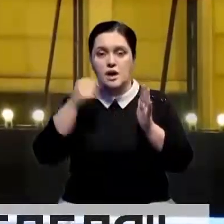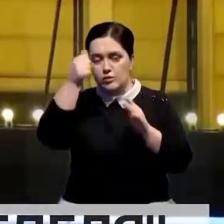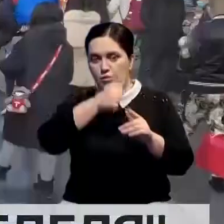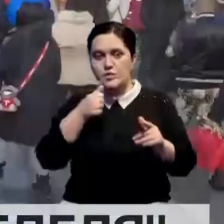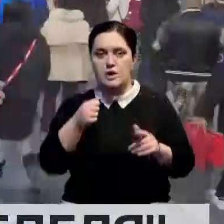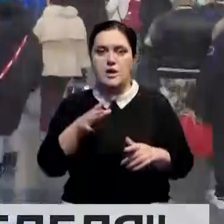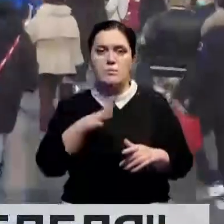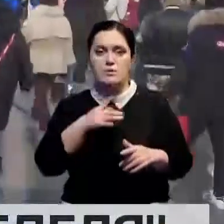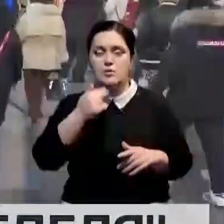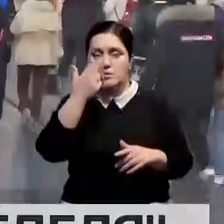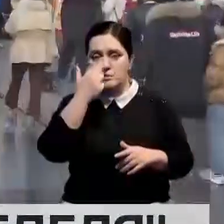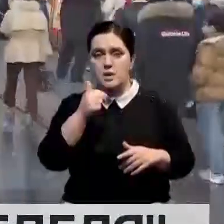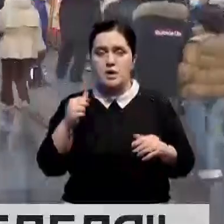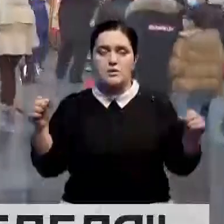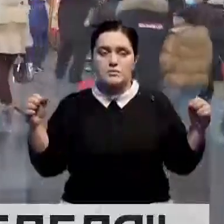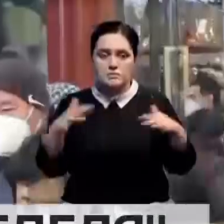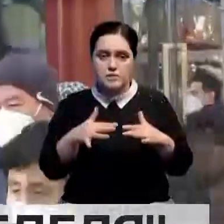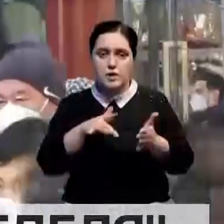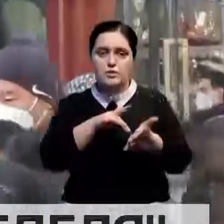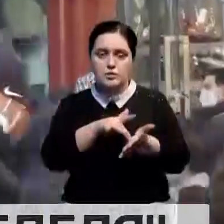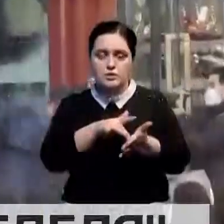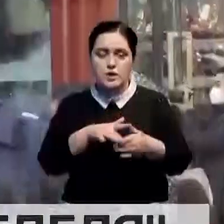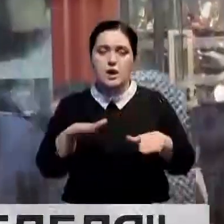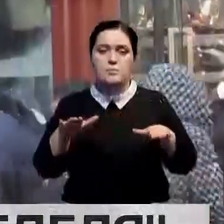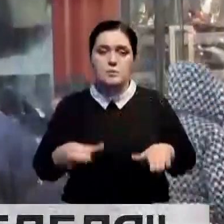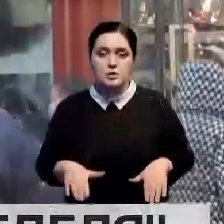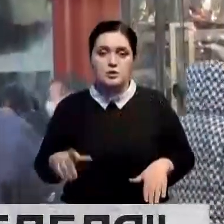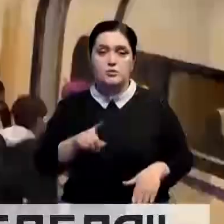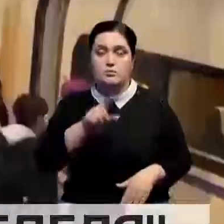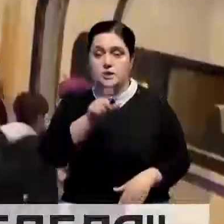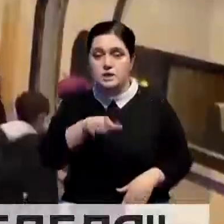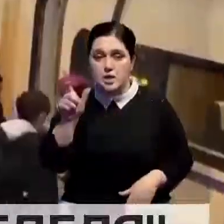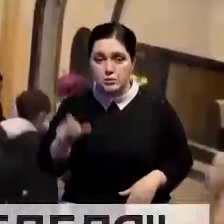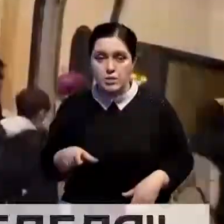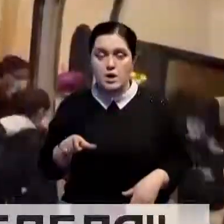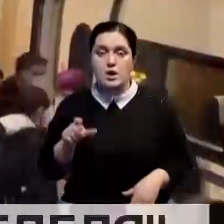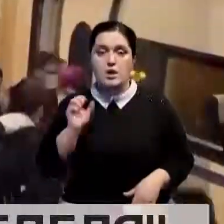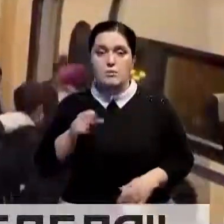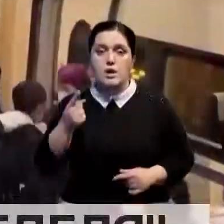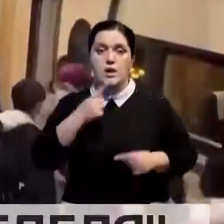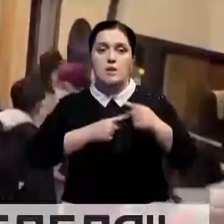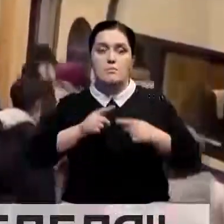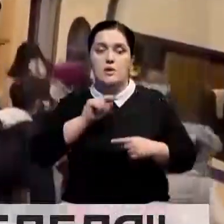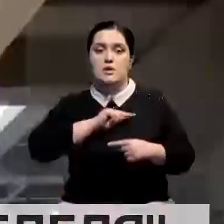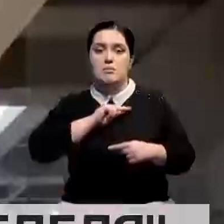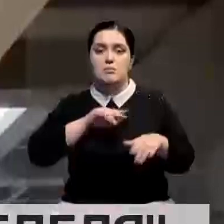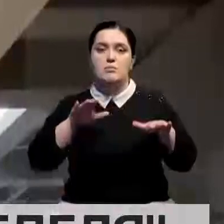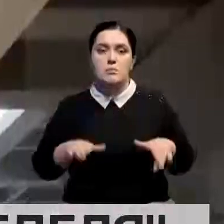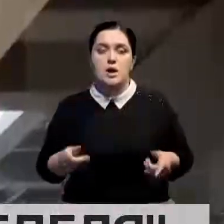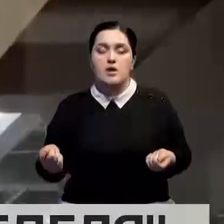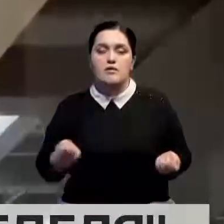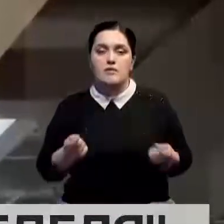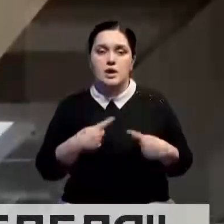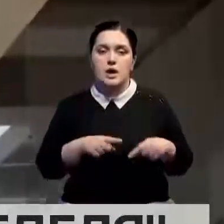стали привычными массовые скопления людей на туристических объектах. Чтобы жители смогли вовремя вернуться на свои рабочие места, власти